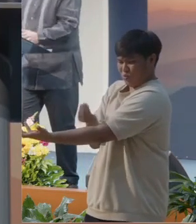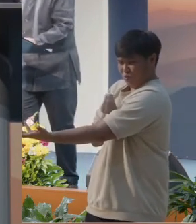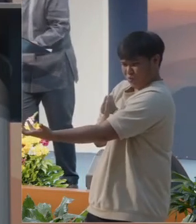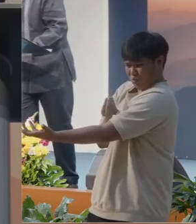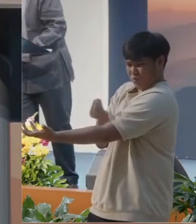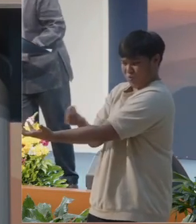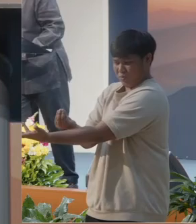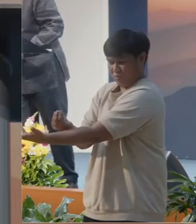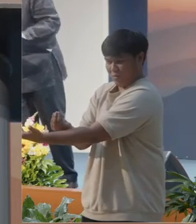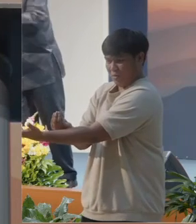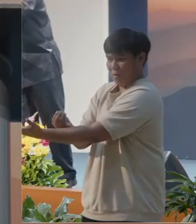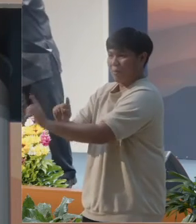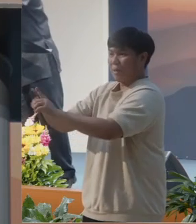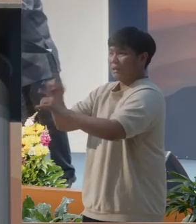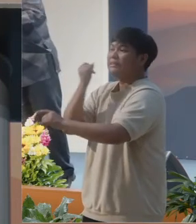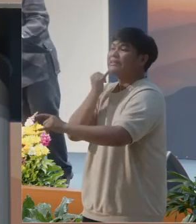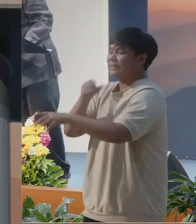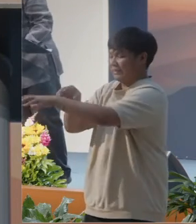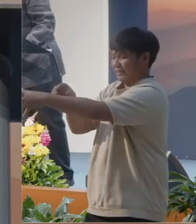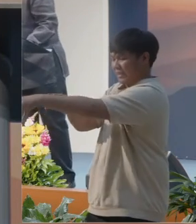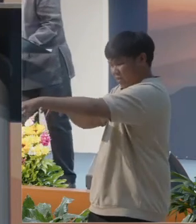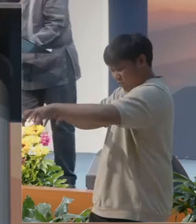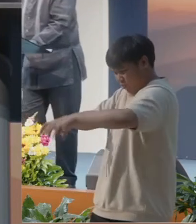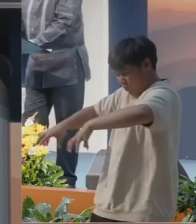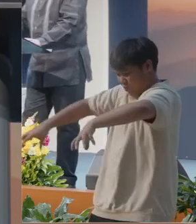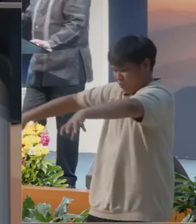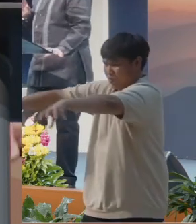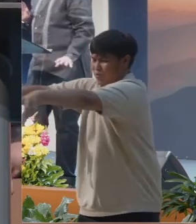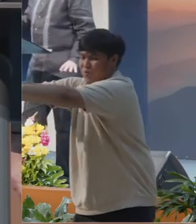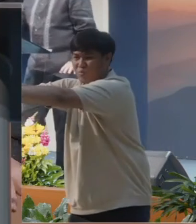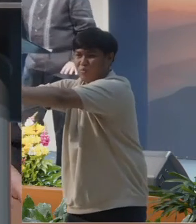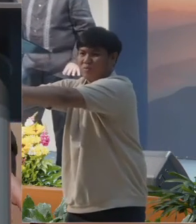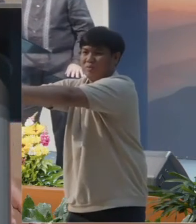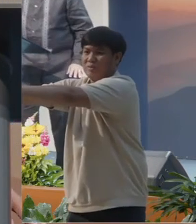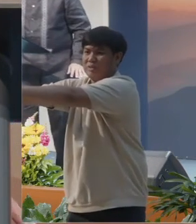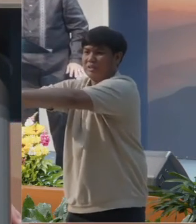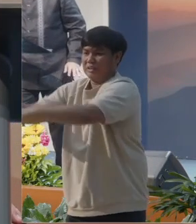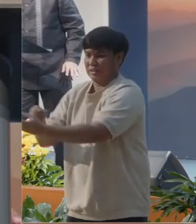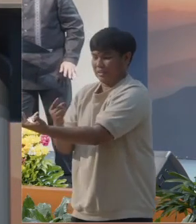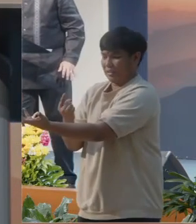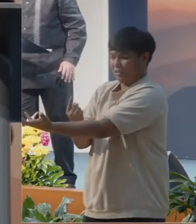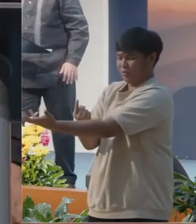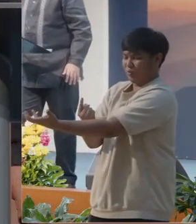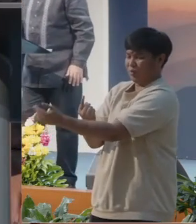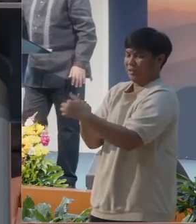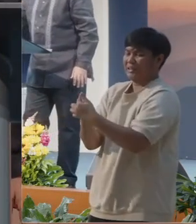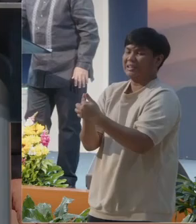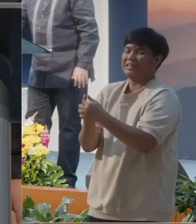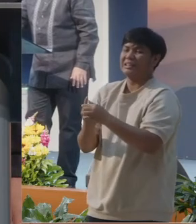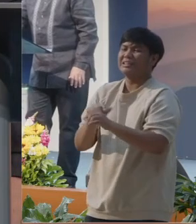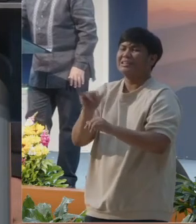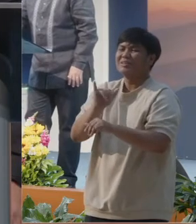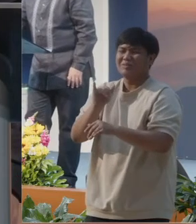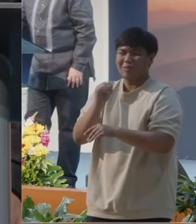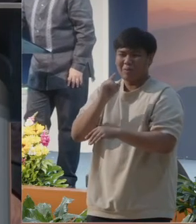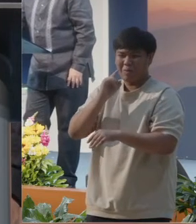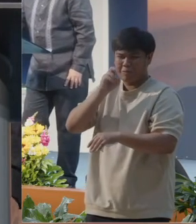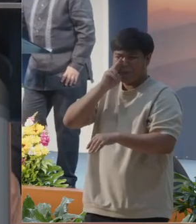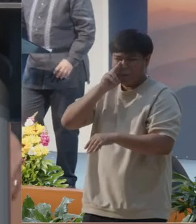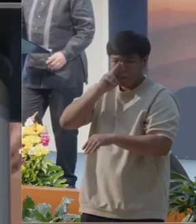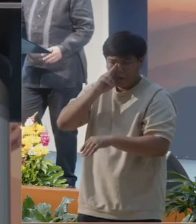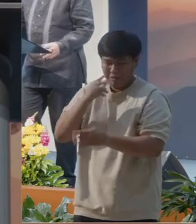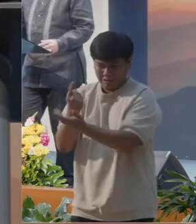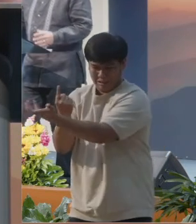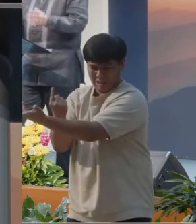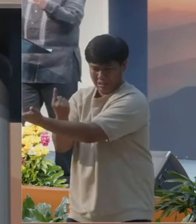lusob. Sino ang lulusob? Ang lulusob, maliit na grupo lamang. Sige, pumasok kayo. Lumusob yung maliit na grupo. At